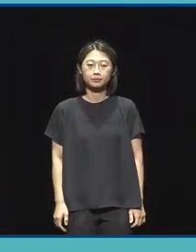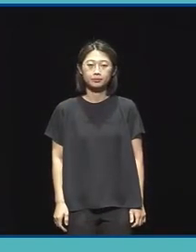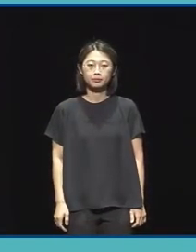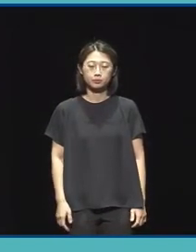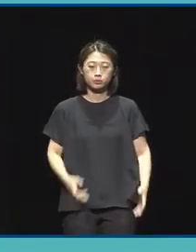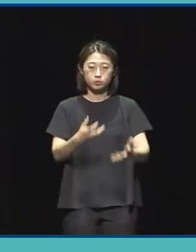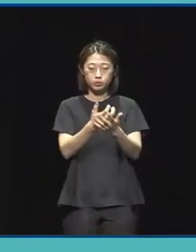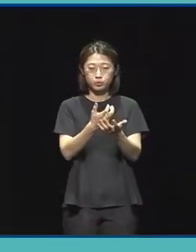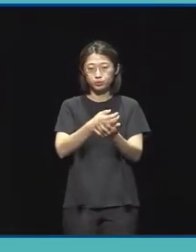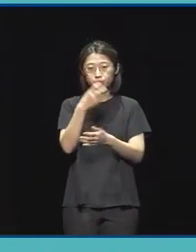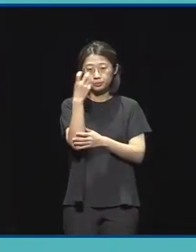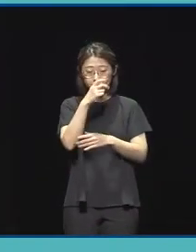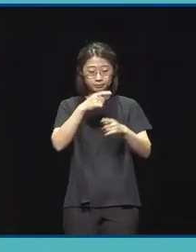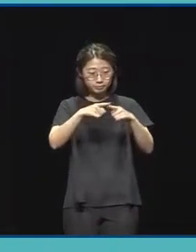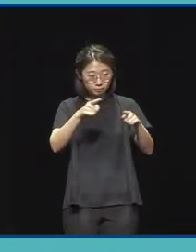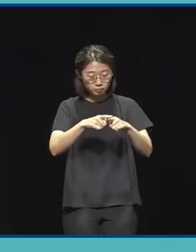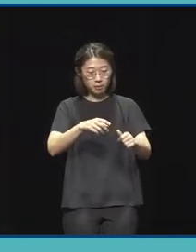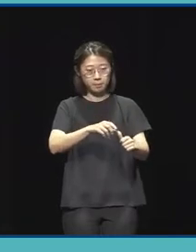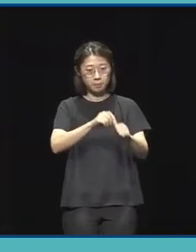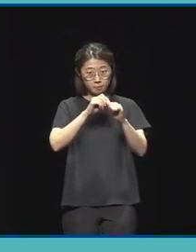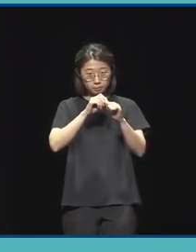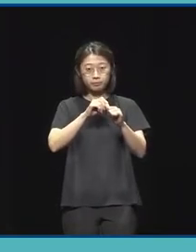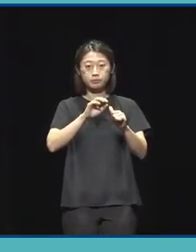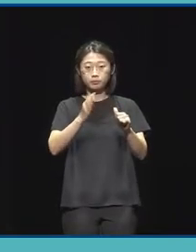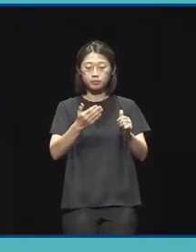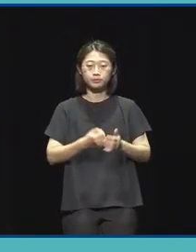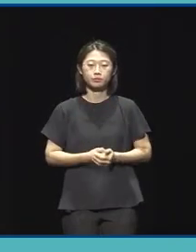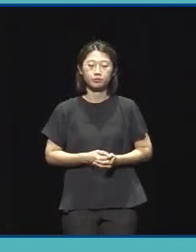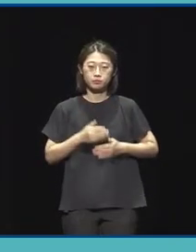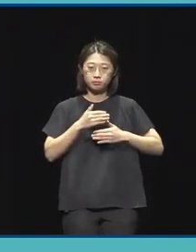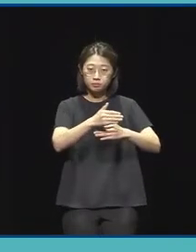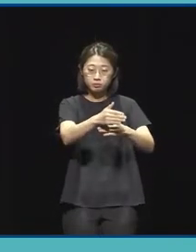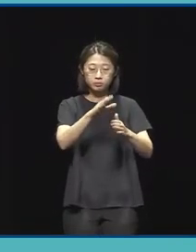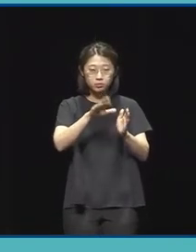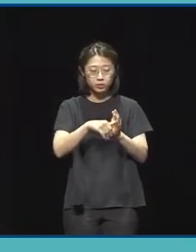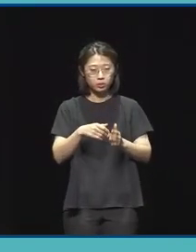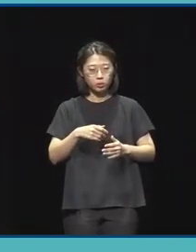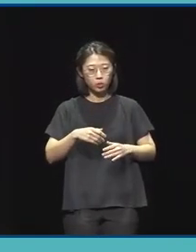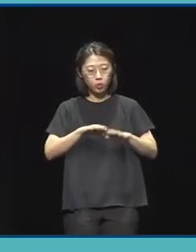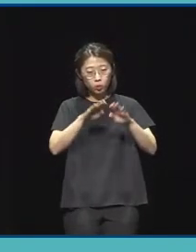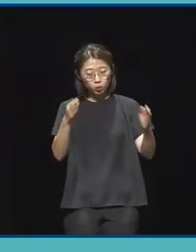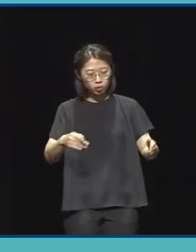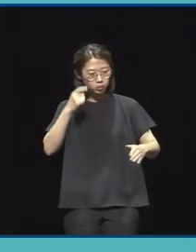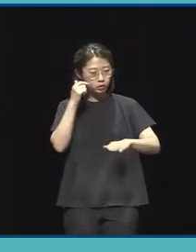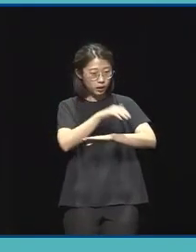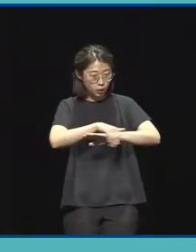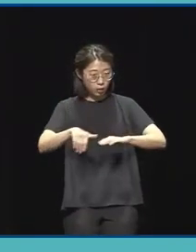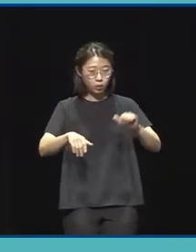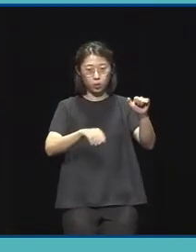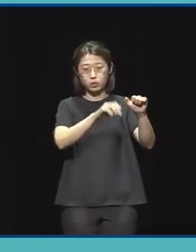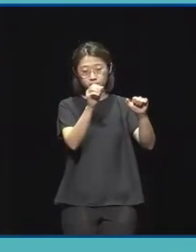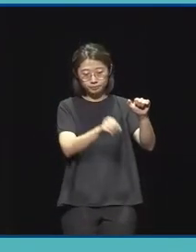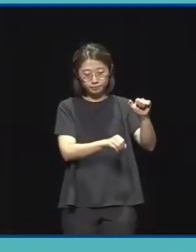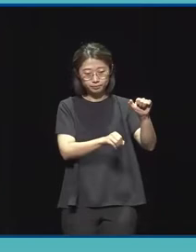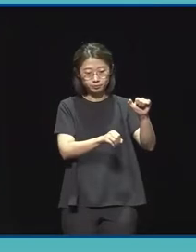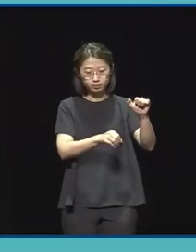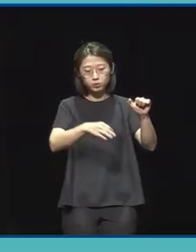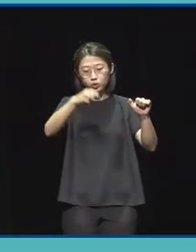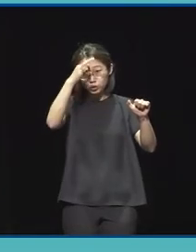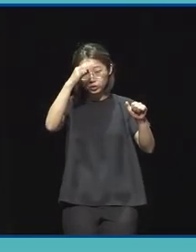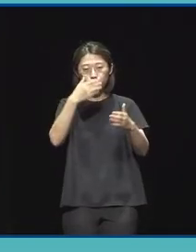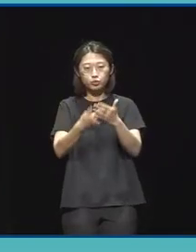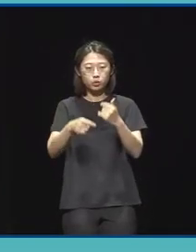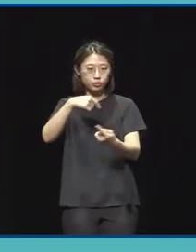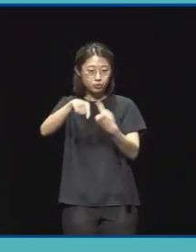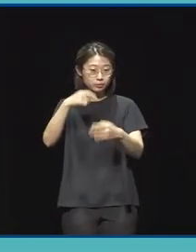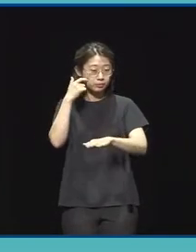서류 심의를 통해 단체를 선정하게 되며 심의 기준은 공연장 활동 실적 및 계획 50%, 무대기술 인턴십